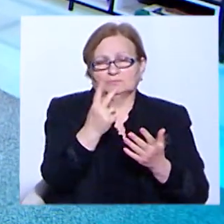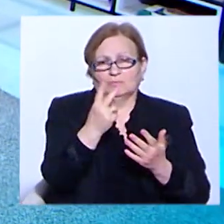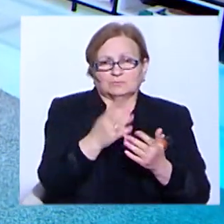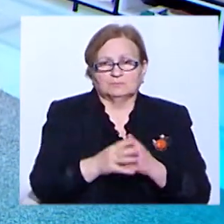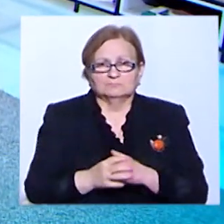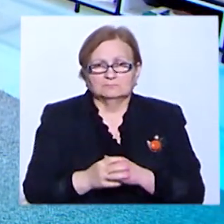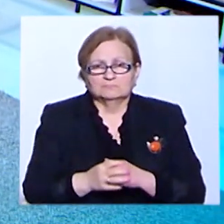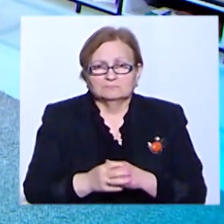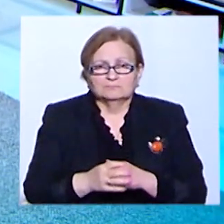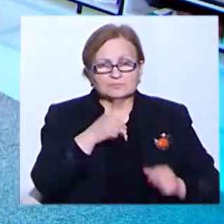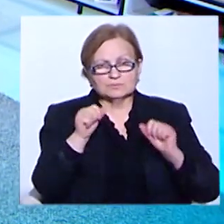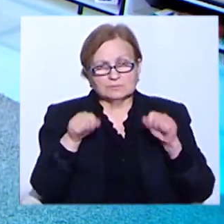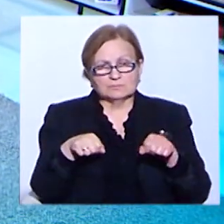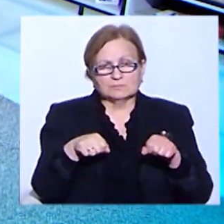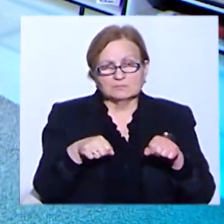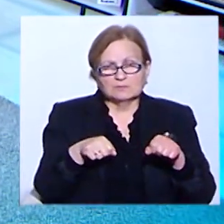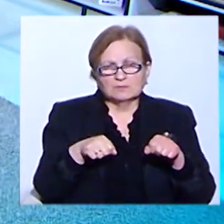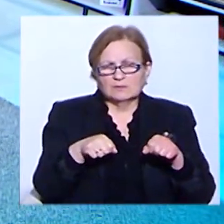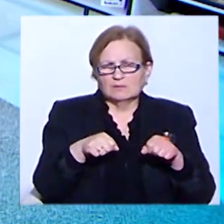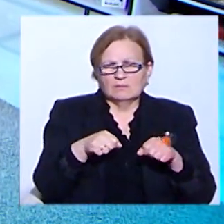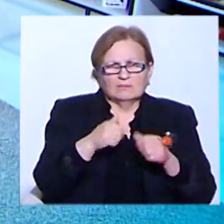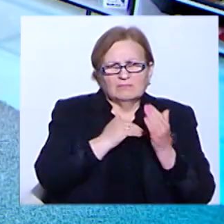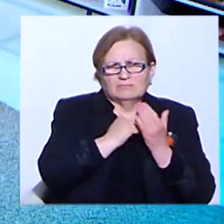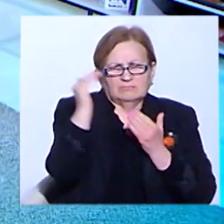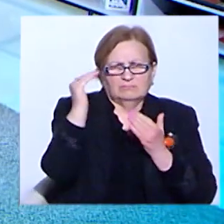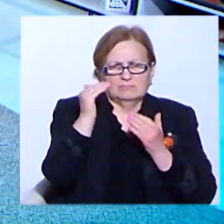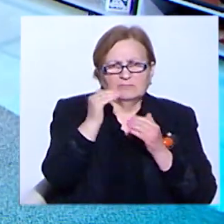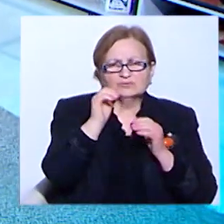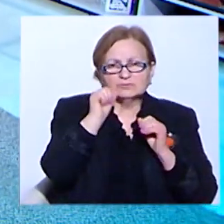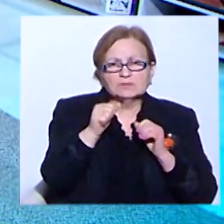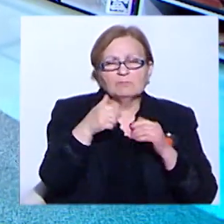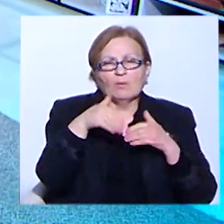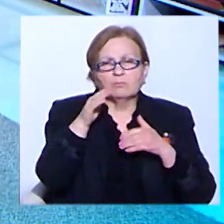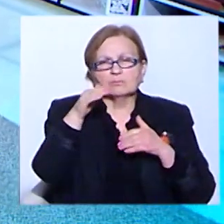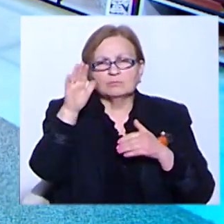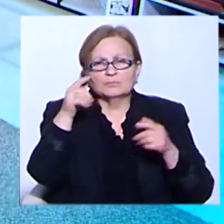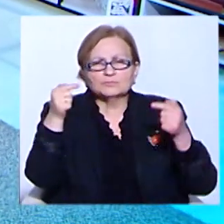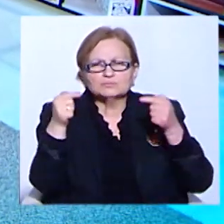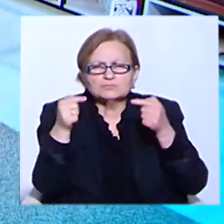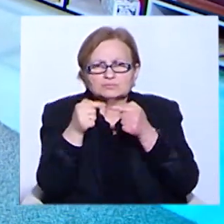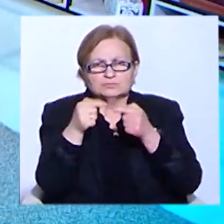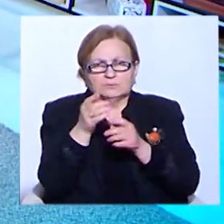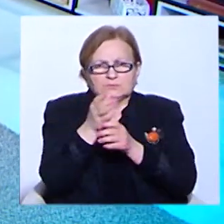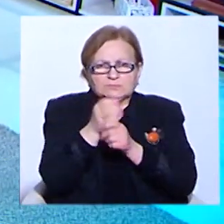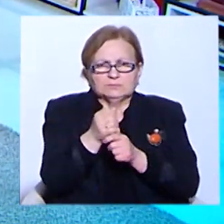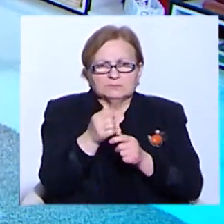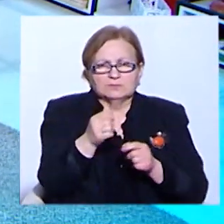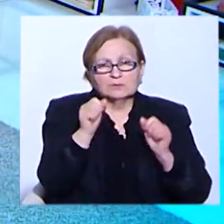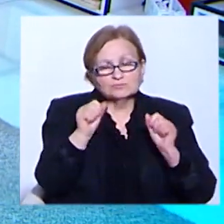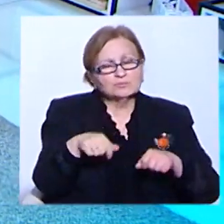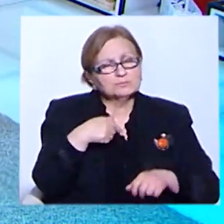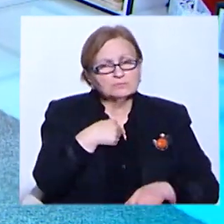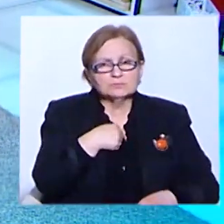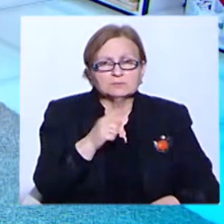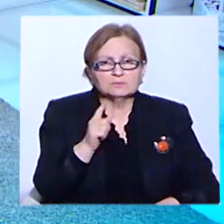ესე იგი, ჩვენ შეგვიძლია მაქსიმალურად ზუსტად, სულ უფრო და უფრო ზუსტად შევაფასოთ ეს მნიშვნელობა. აი ჩვენ